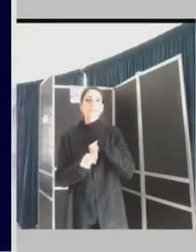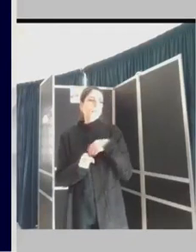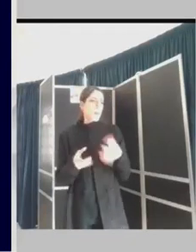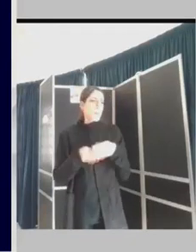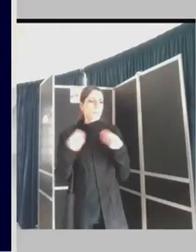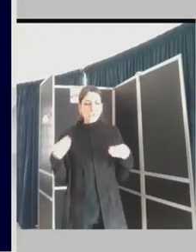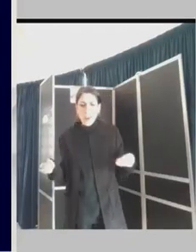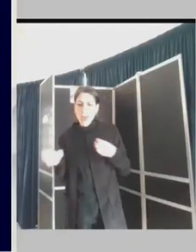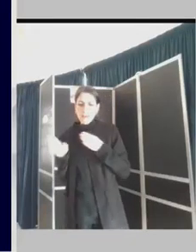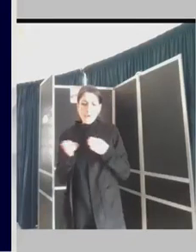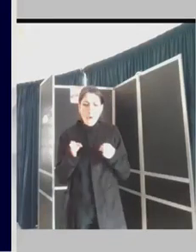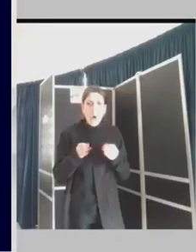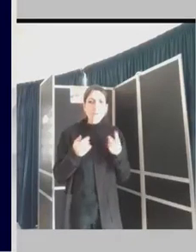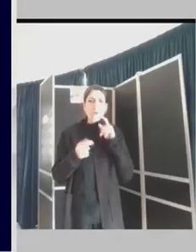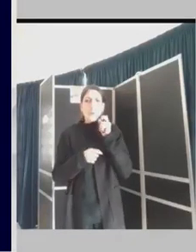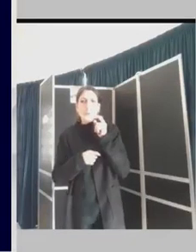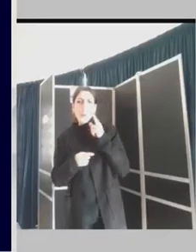eccetera, bisogna acquisirla.